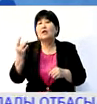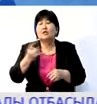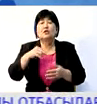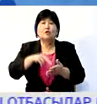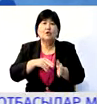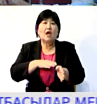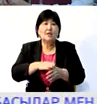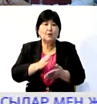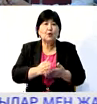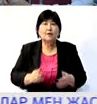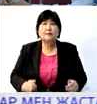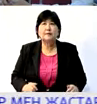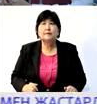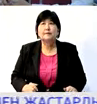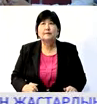отыр.